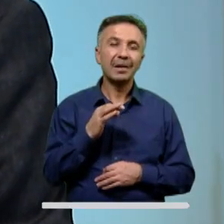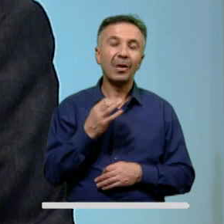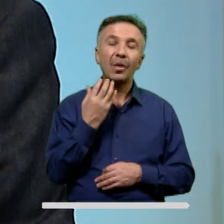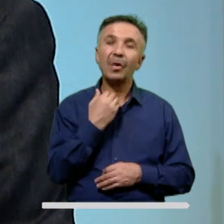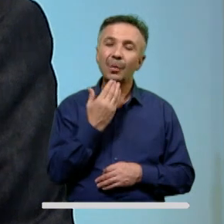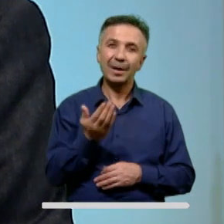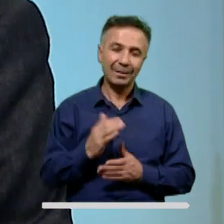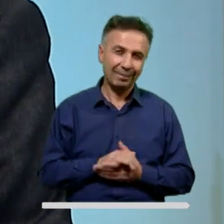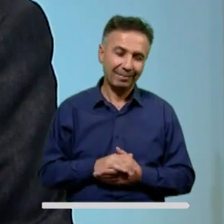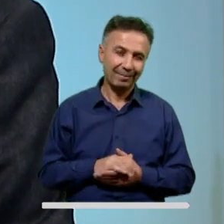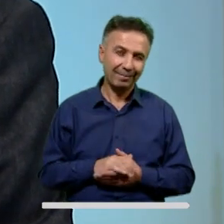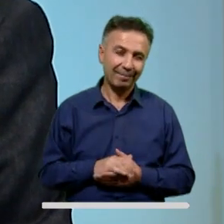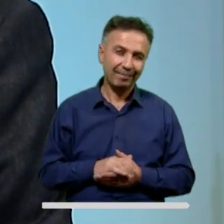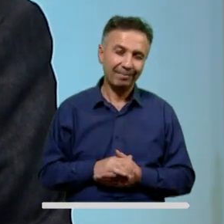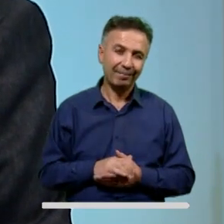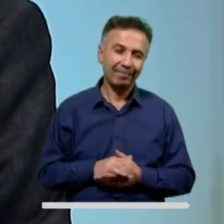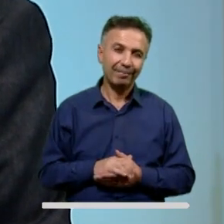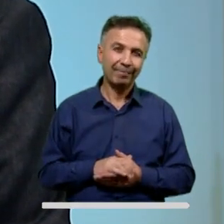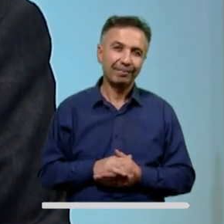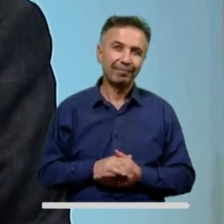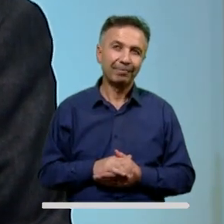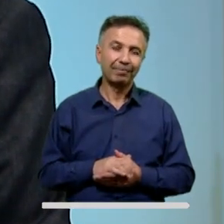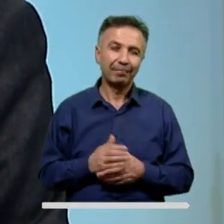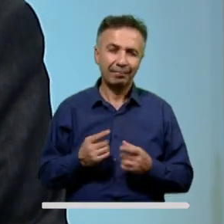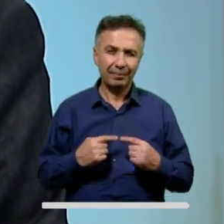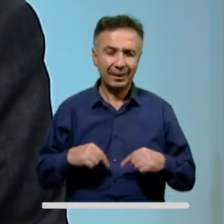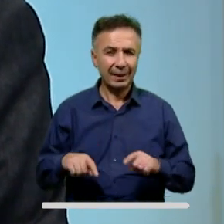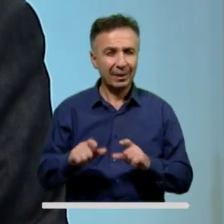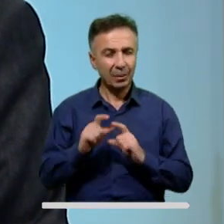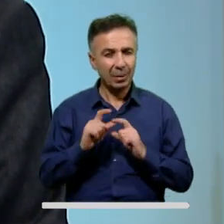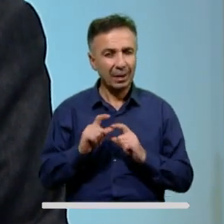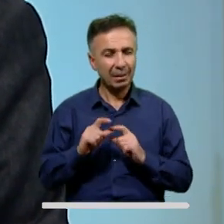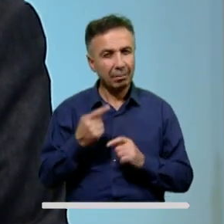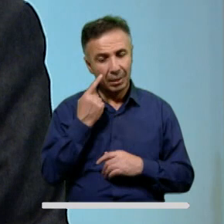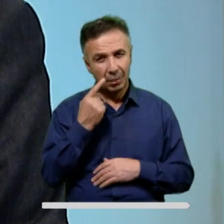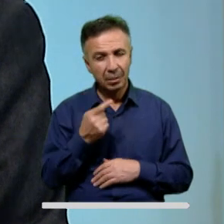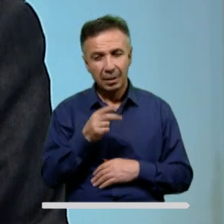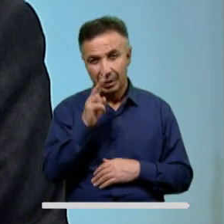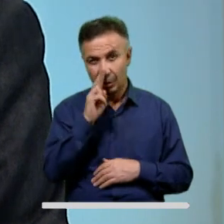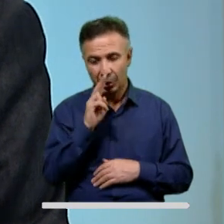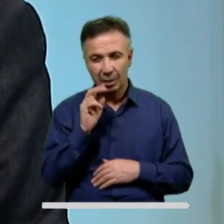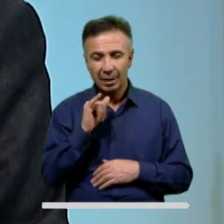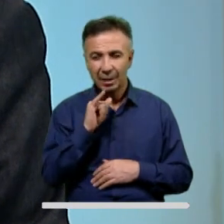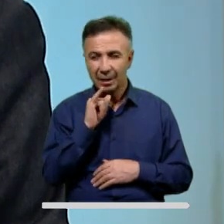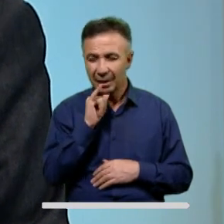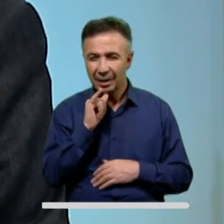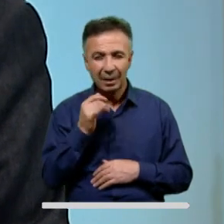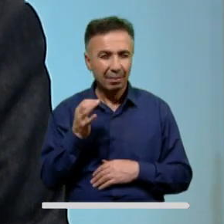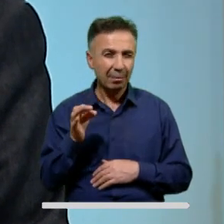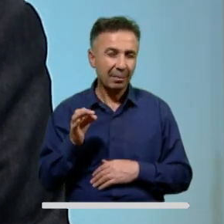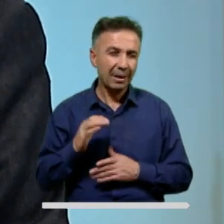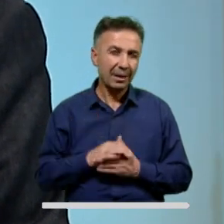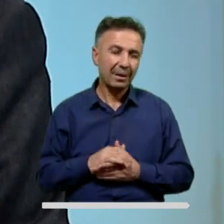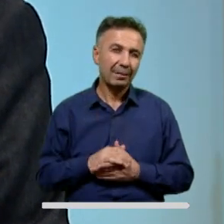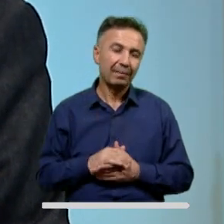böyle eksiksiz, noktasız değil mi hocam? Yani bize gelen sualler genelde nedir? 200 gram altın, en fazla yarım